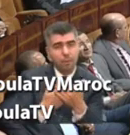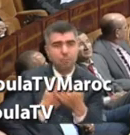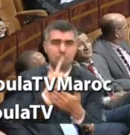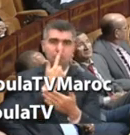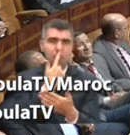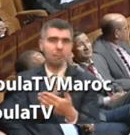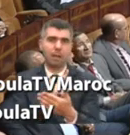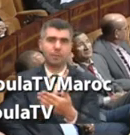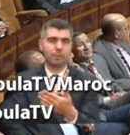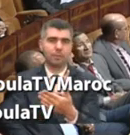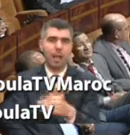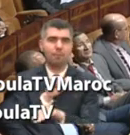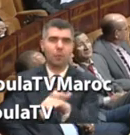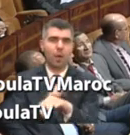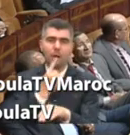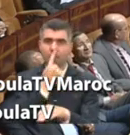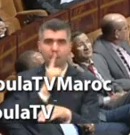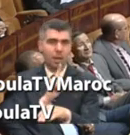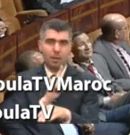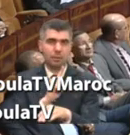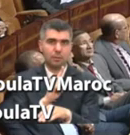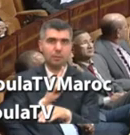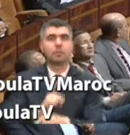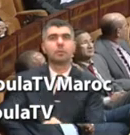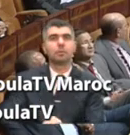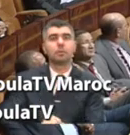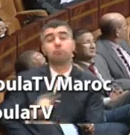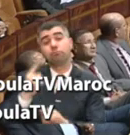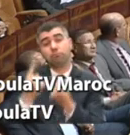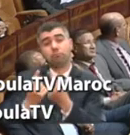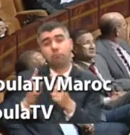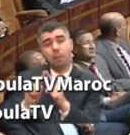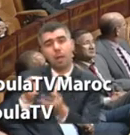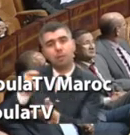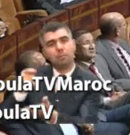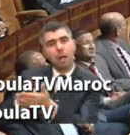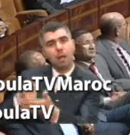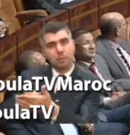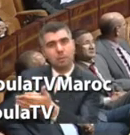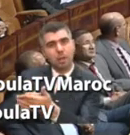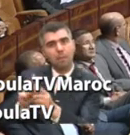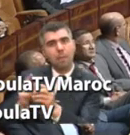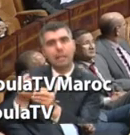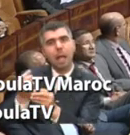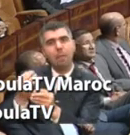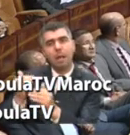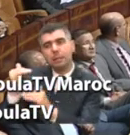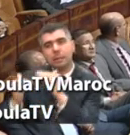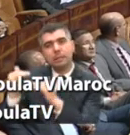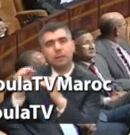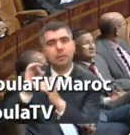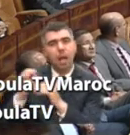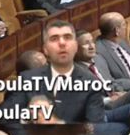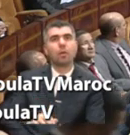لي كلينيك المصحات، بعض المصحات الخاصه، او يكون ملزم لاداء فريق الثمن اللي